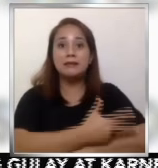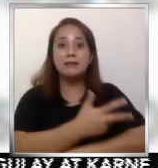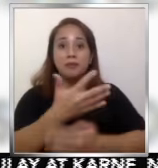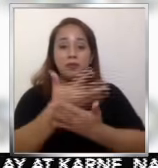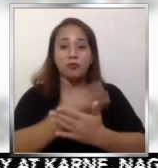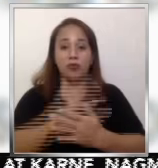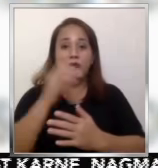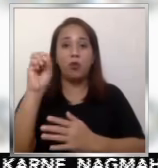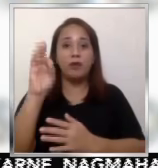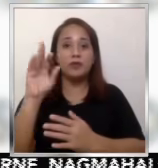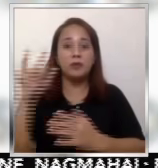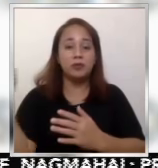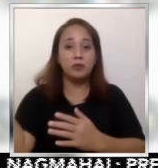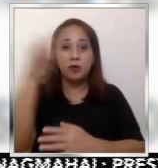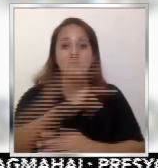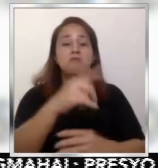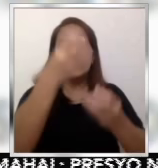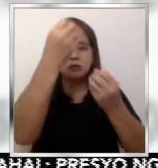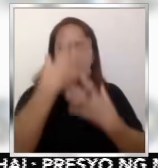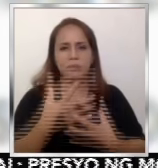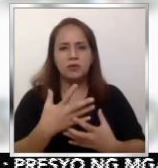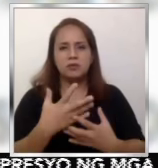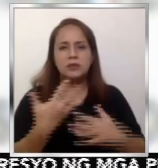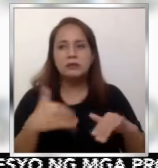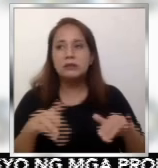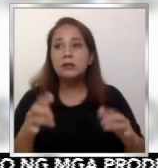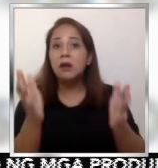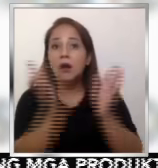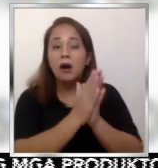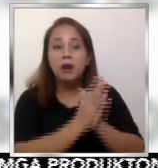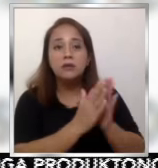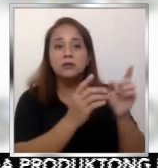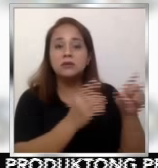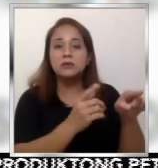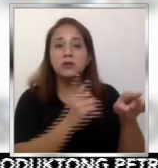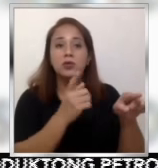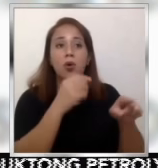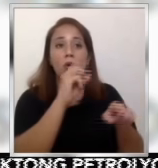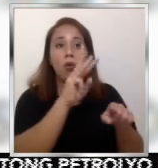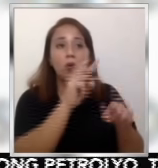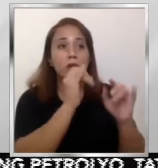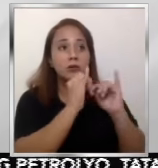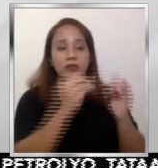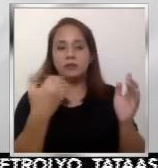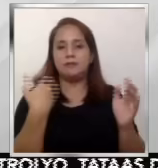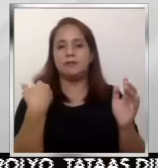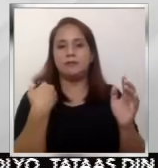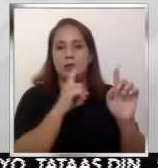OFW. Kinukunan pa po namin ang reaksyon tungkol dito ang OWA.